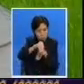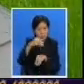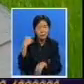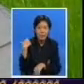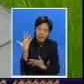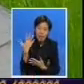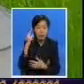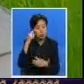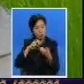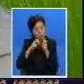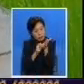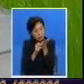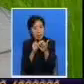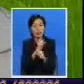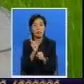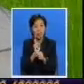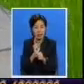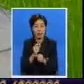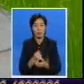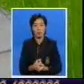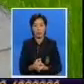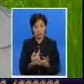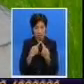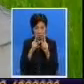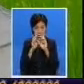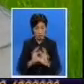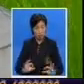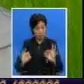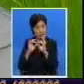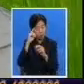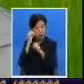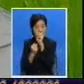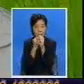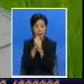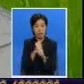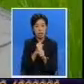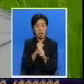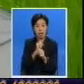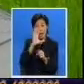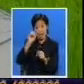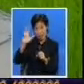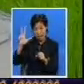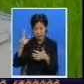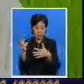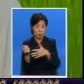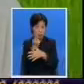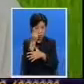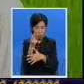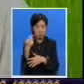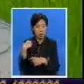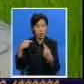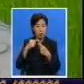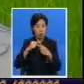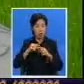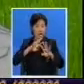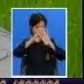นะครับแต่ว่าสำคัญที่สุดคืนนี้ครับต้นปี53เนี่ยตามข้อตกลงอาเซียน เขตการค้าเสรีอาเซียน เขต